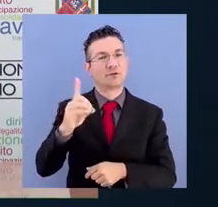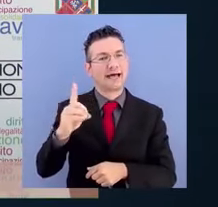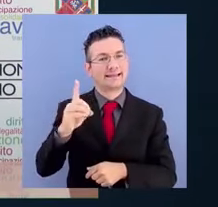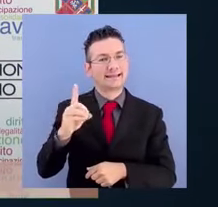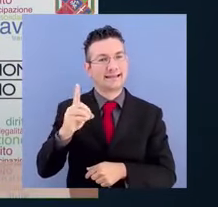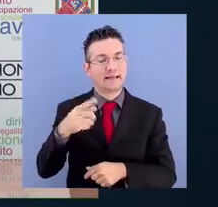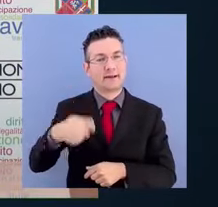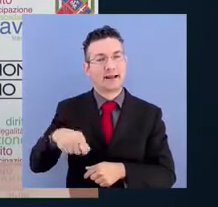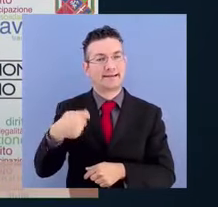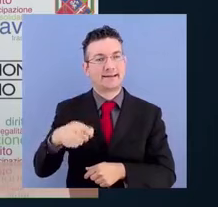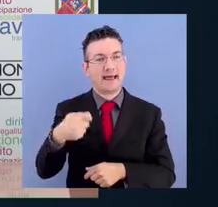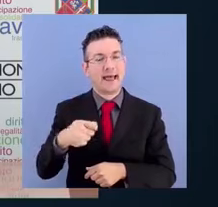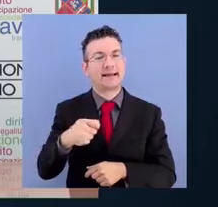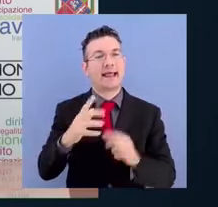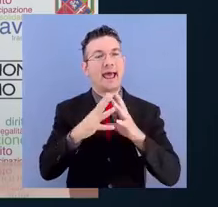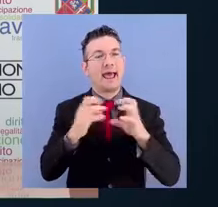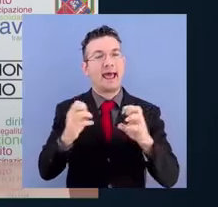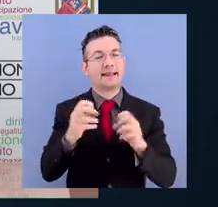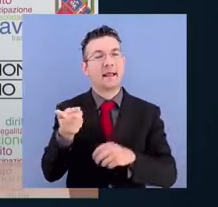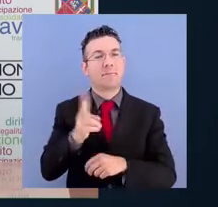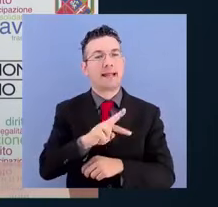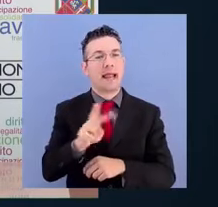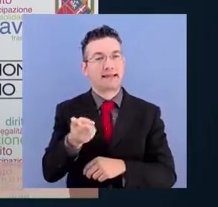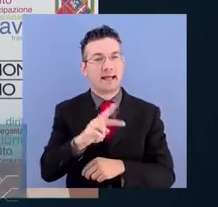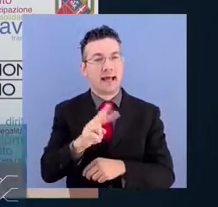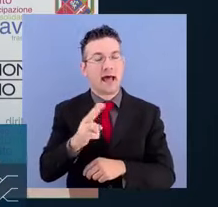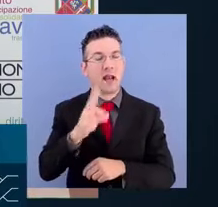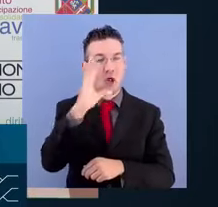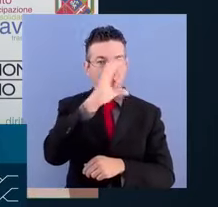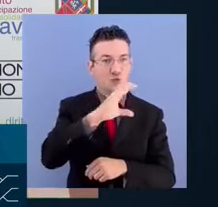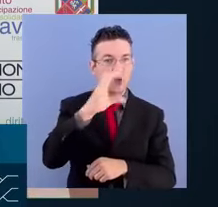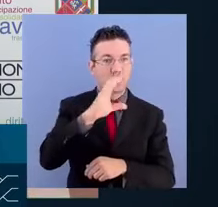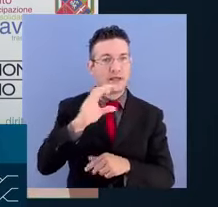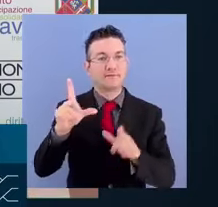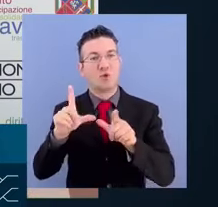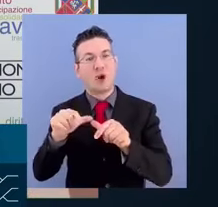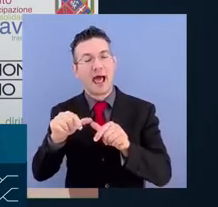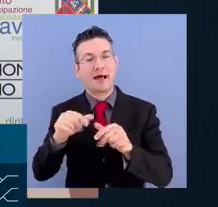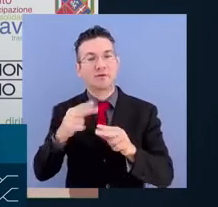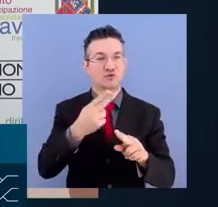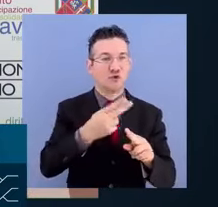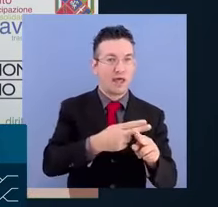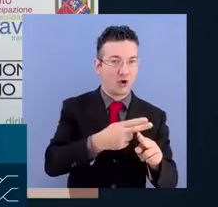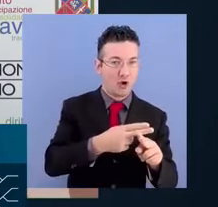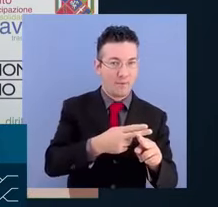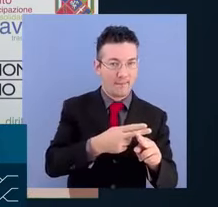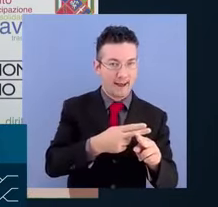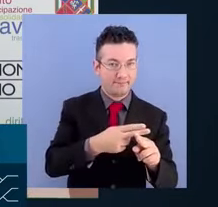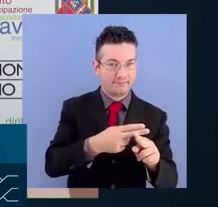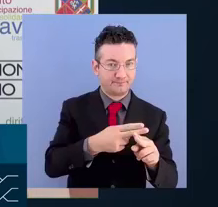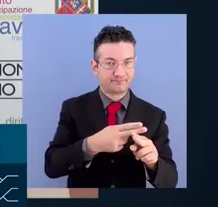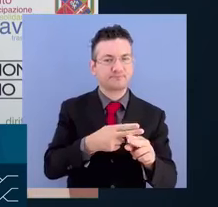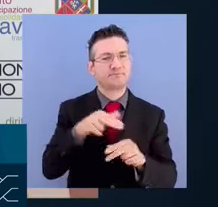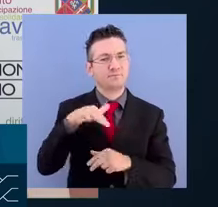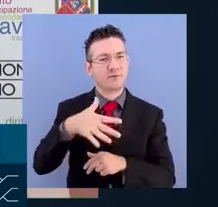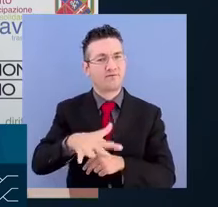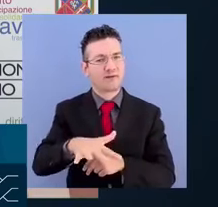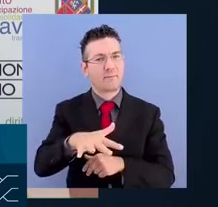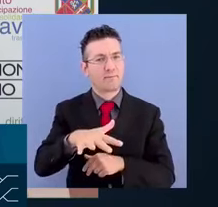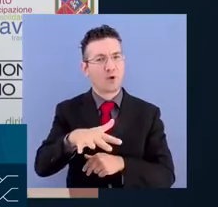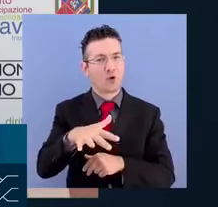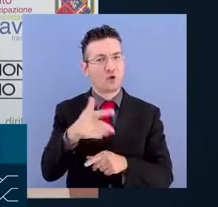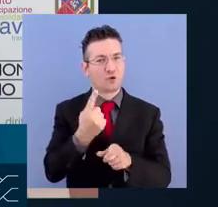turismo lazio e roma e tra poco dovrebbe raggiungerci anche il